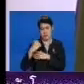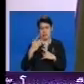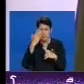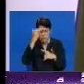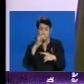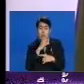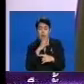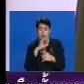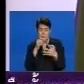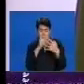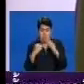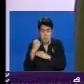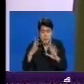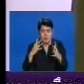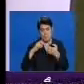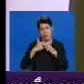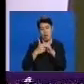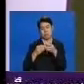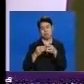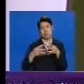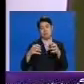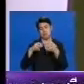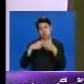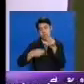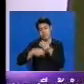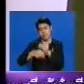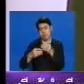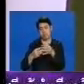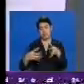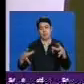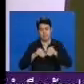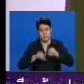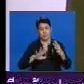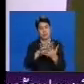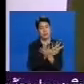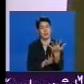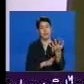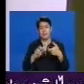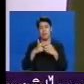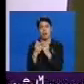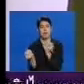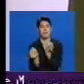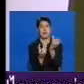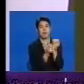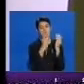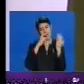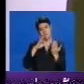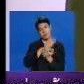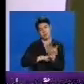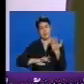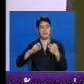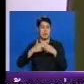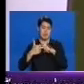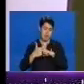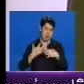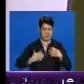นั้นแล้วปัญหานี้ก็จะขยายตัวไปยังในพื้นที่ต่างกลายเป็นผลกระทบต่อความมั่นคงความสงบ